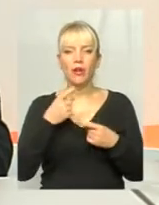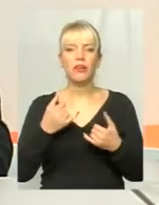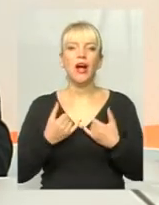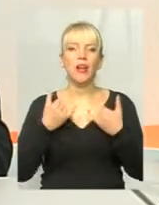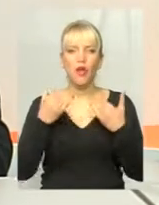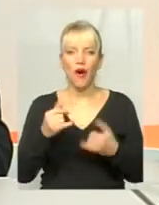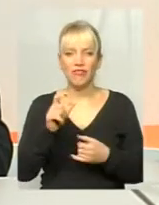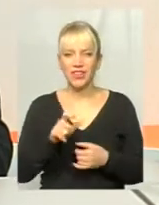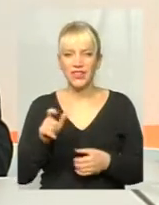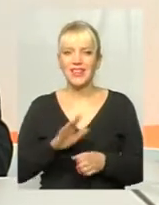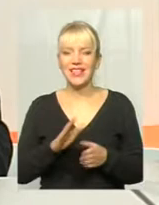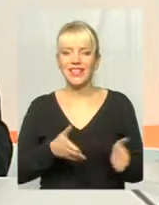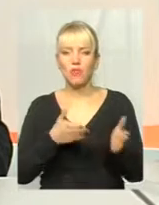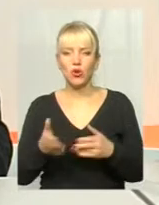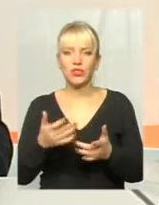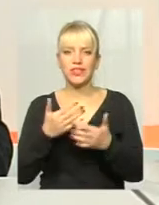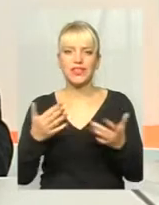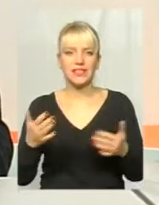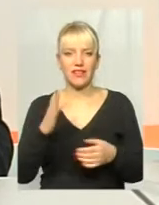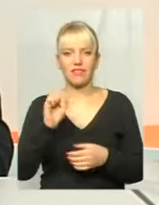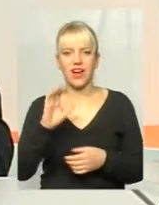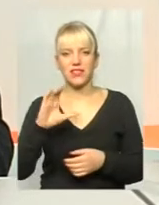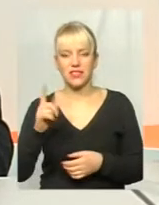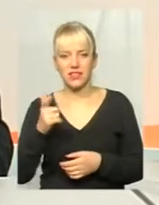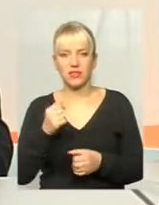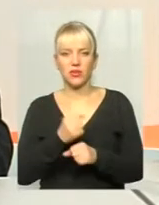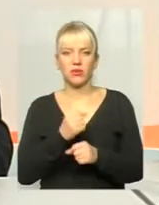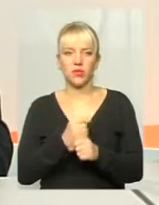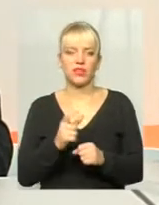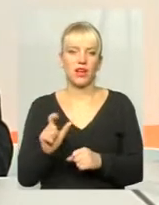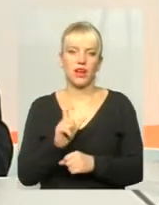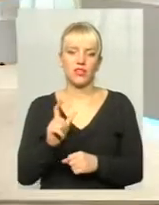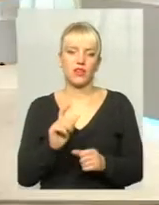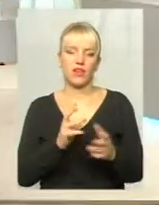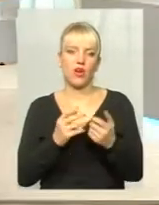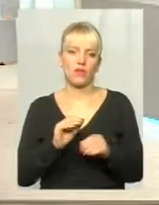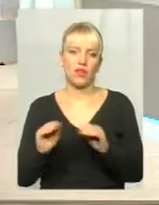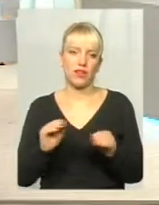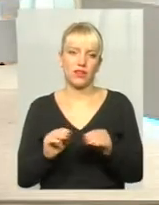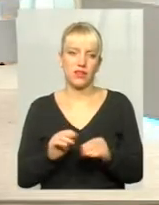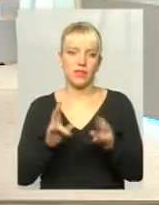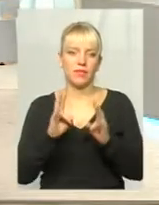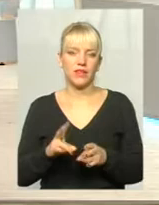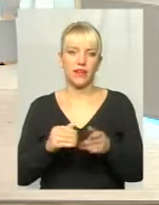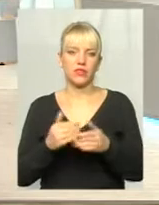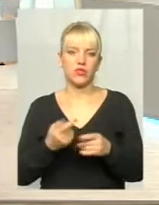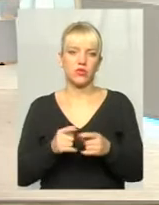шановні, не запрошуйте різних вас робити газове обладнання. Біда від цього може